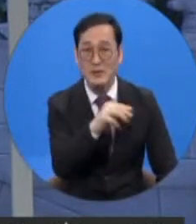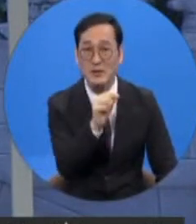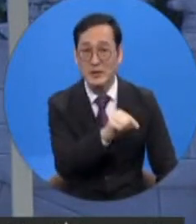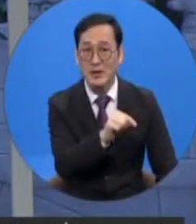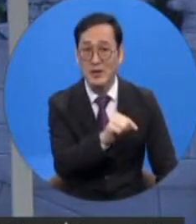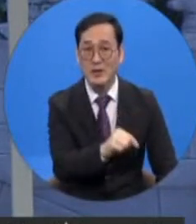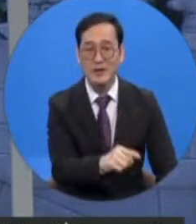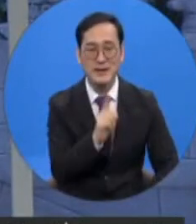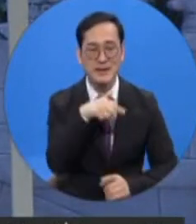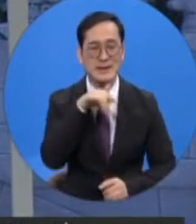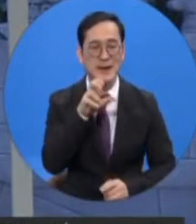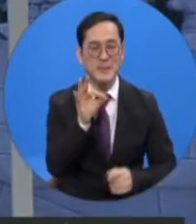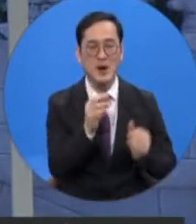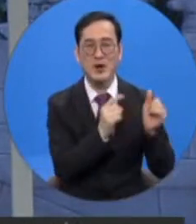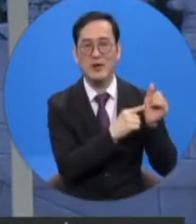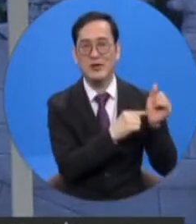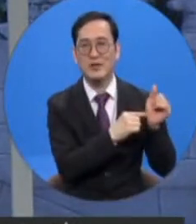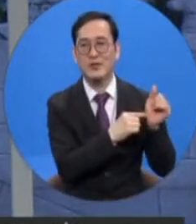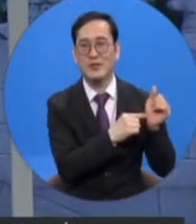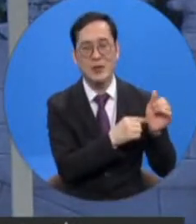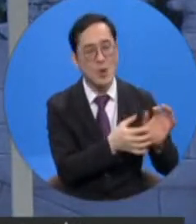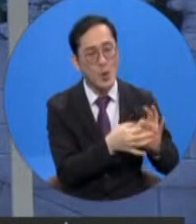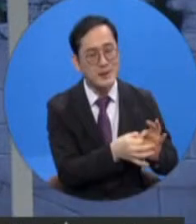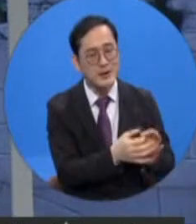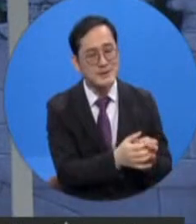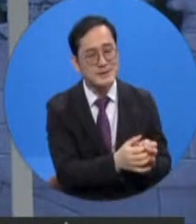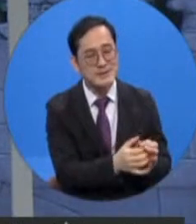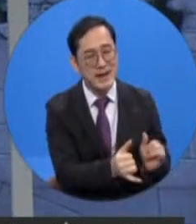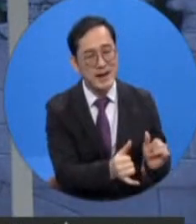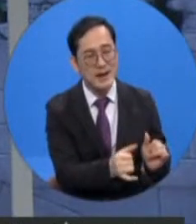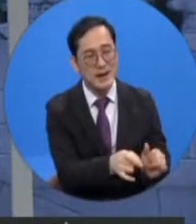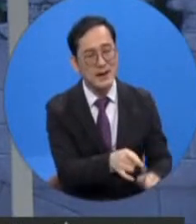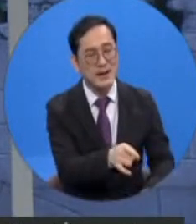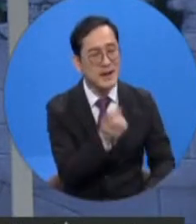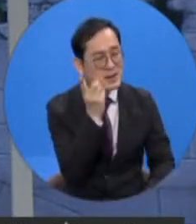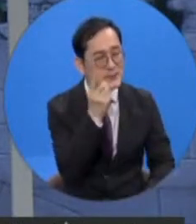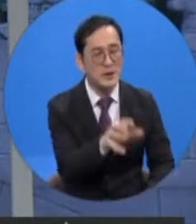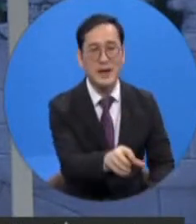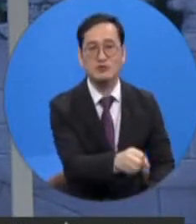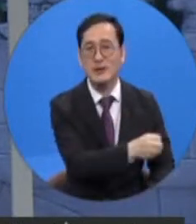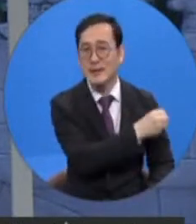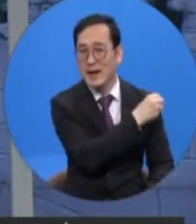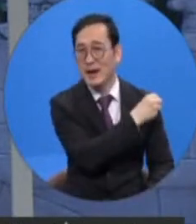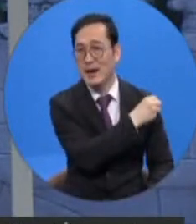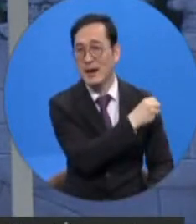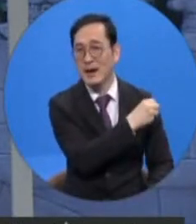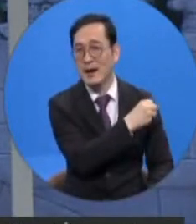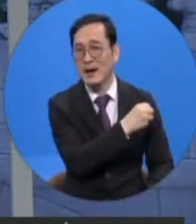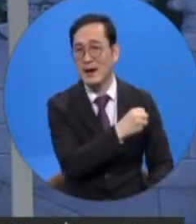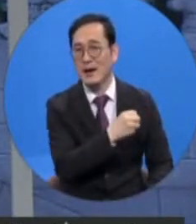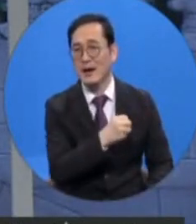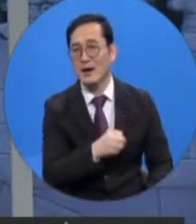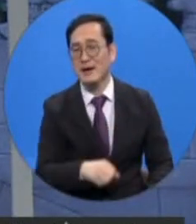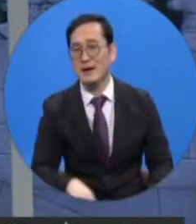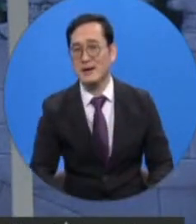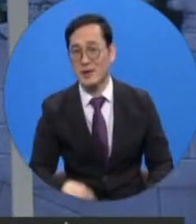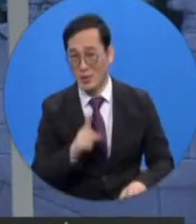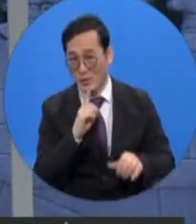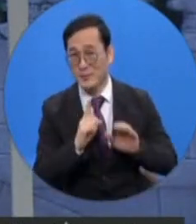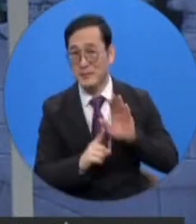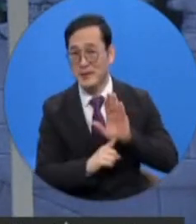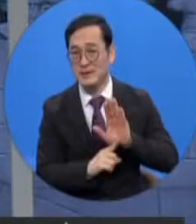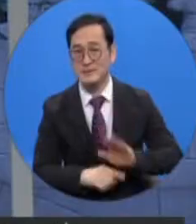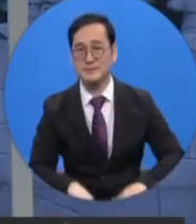이재명 후보의 측근 지인이 가져갔다라는 주장을 했습니다. 사실관계 여부는 따져봐야 할 것 같습니다.